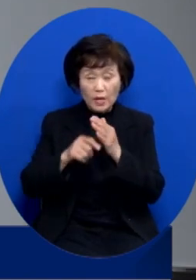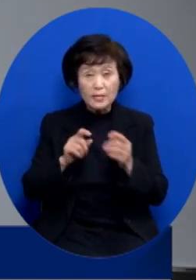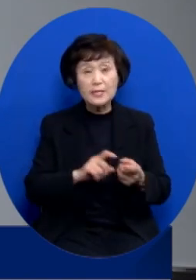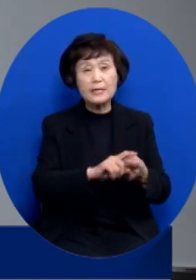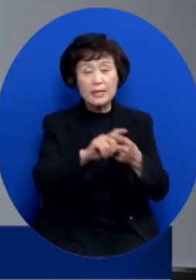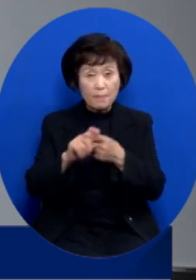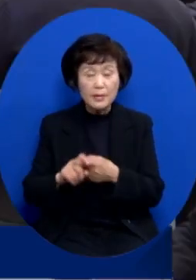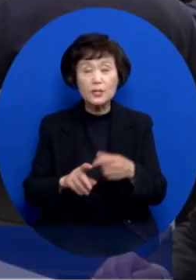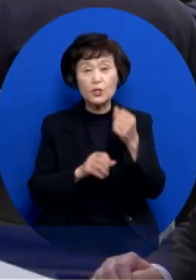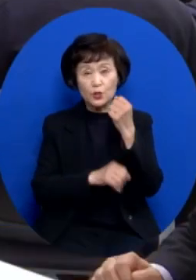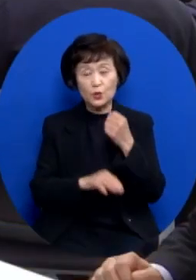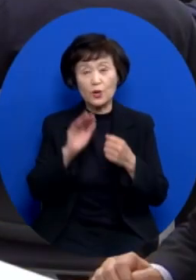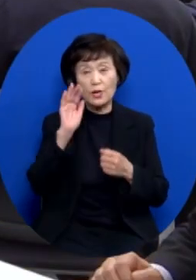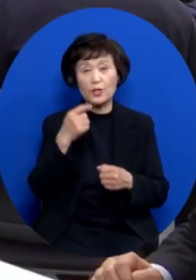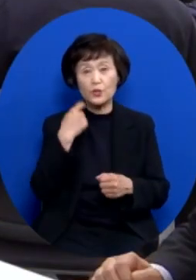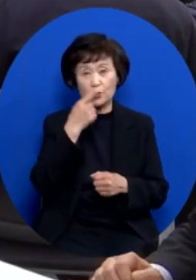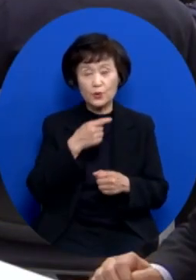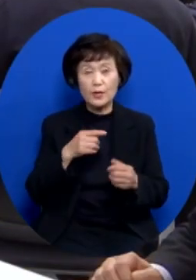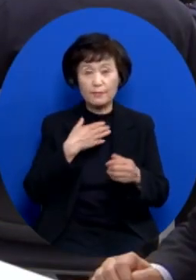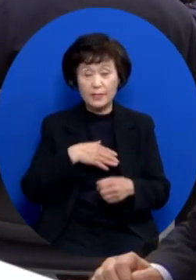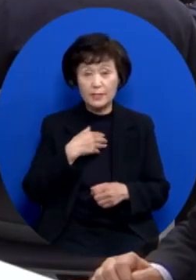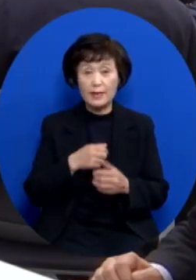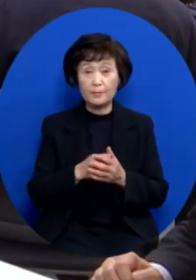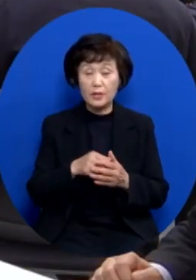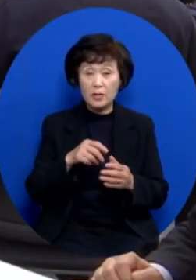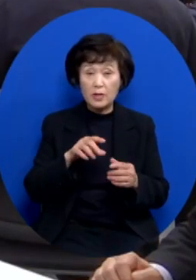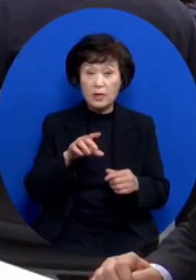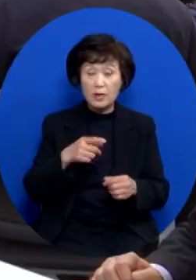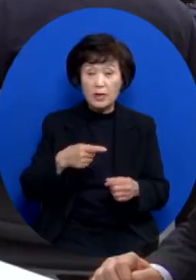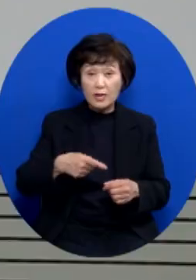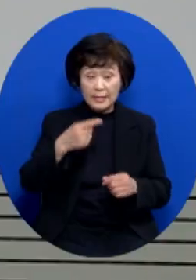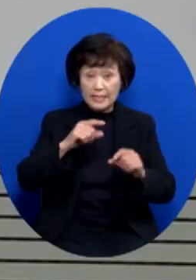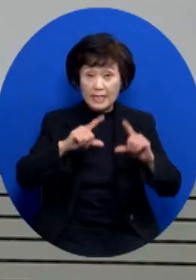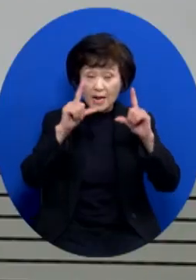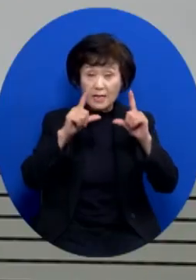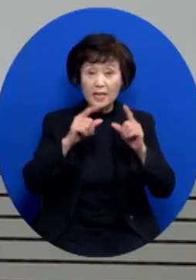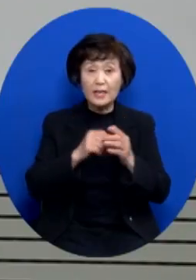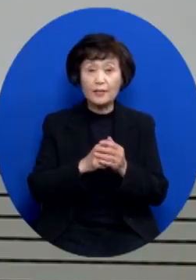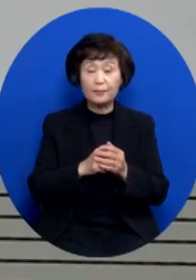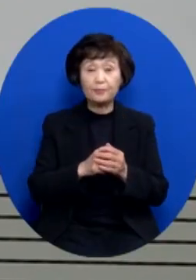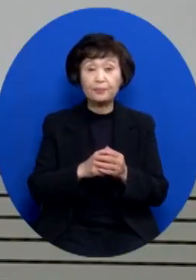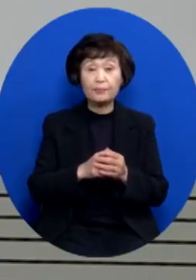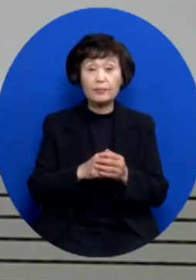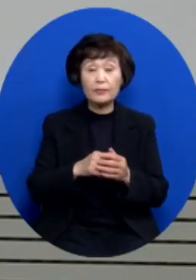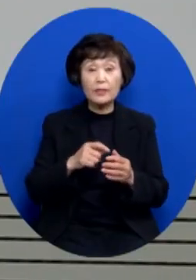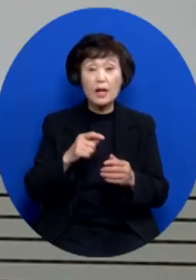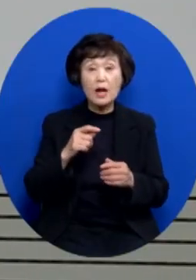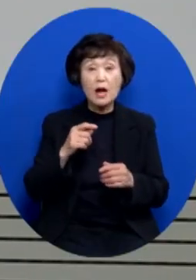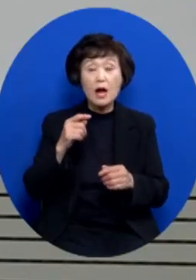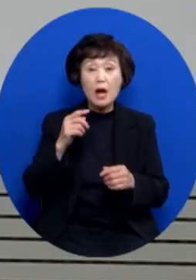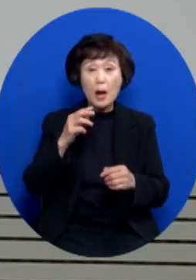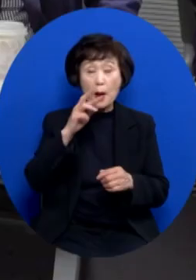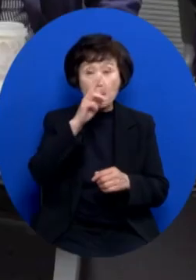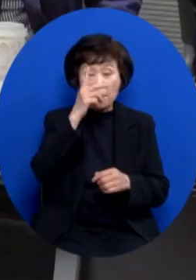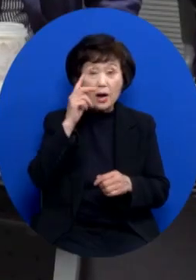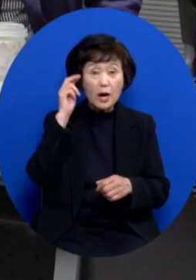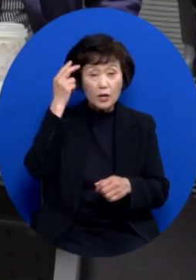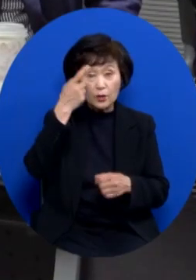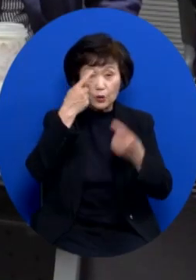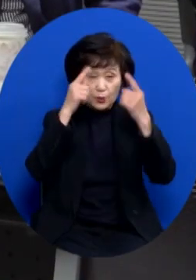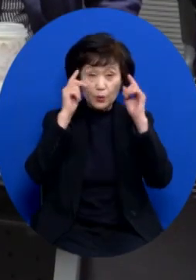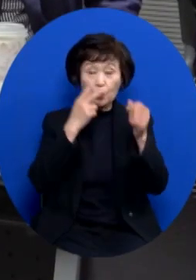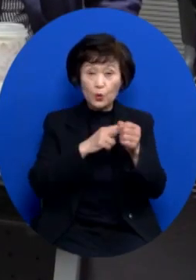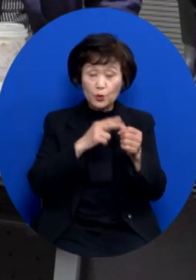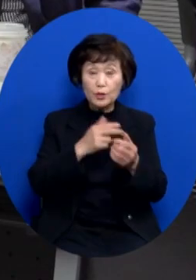줄로 압니다. 첫째 날에는 합동신학대학원대학교 석주아 교수 박영선 목사를 초청해 특강을